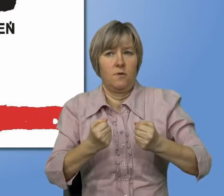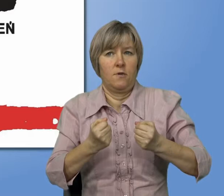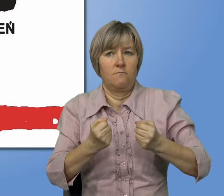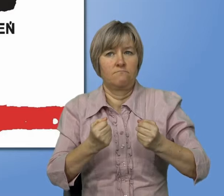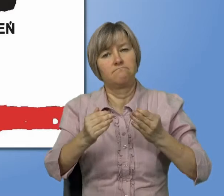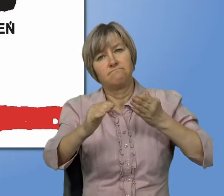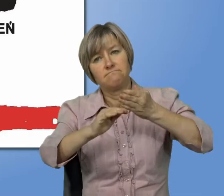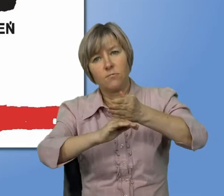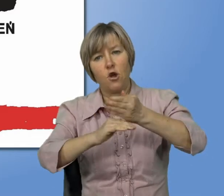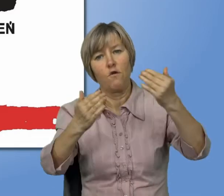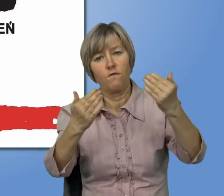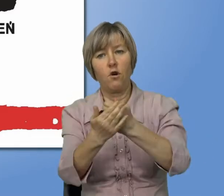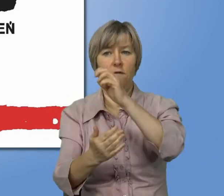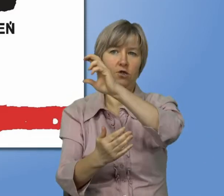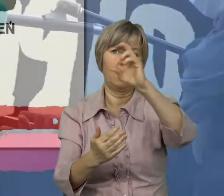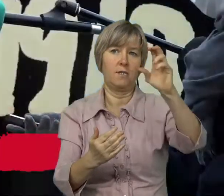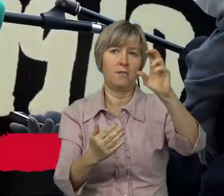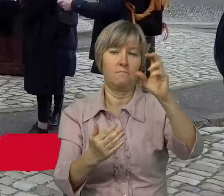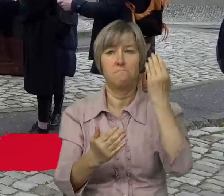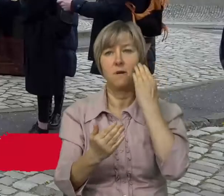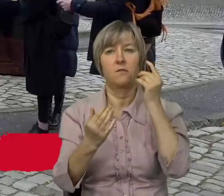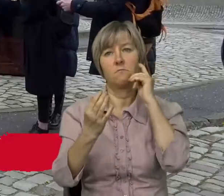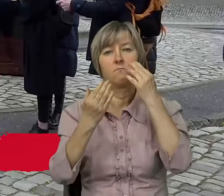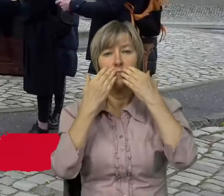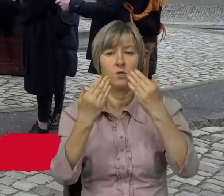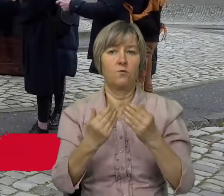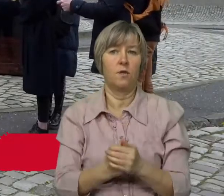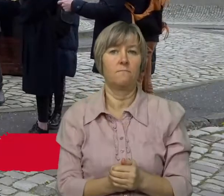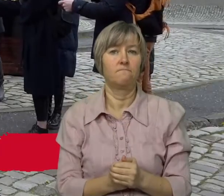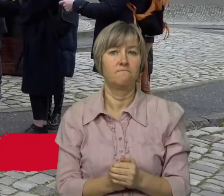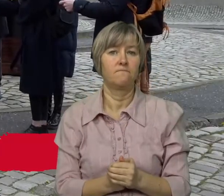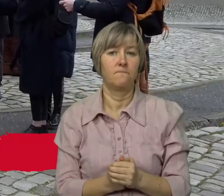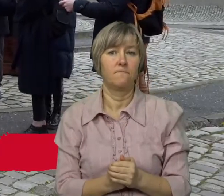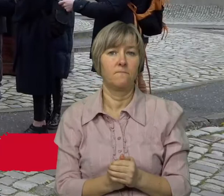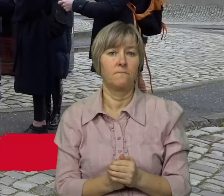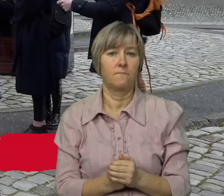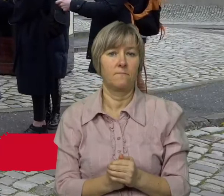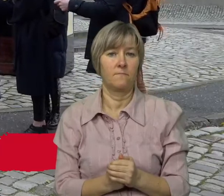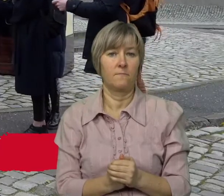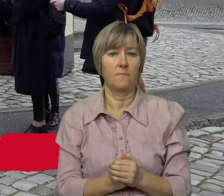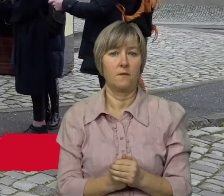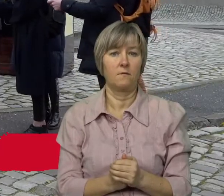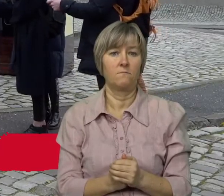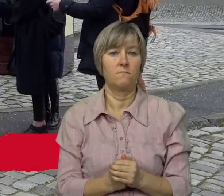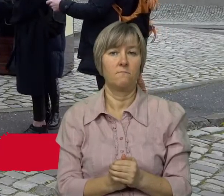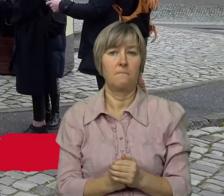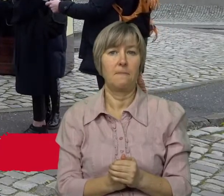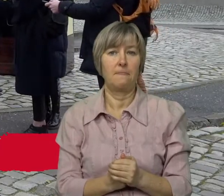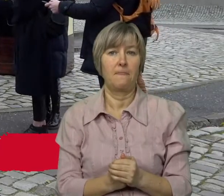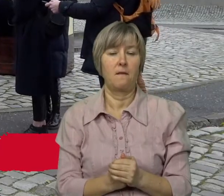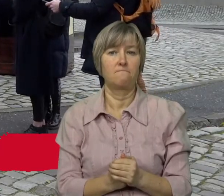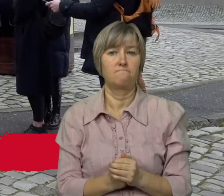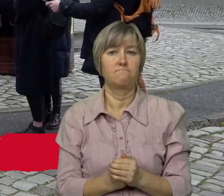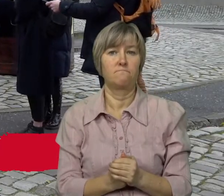w nowy czas. Bardzo Państwu dziękuję. Dziękuję bardzo. Pan Henryk Knapiński, przedstawiciel Społecznego Komitetu Budowy Pomnika.